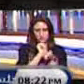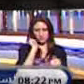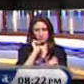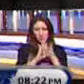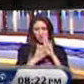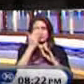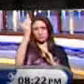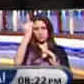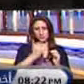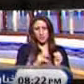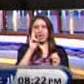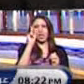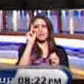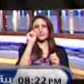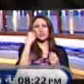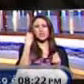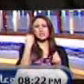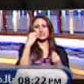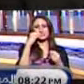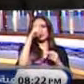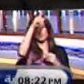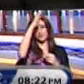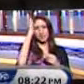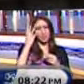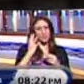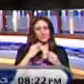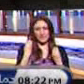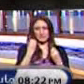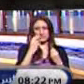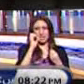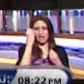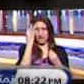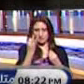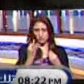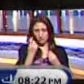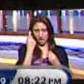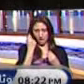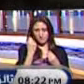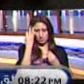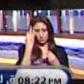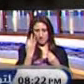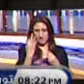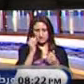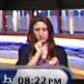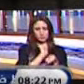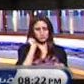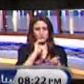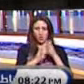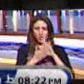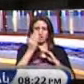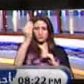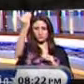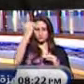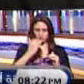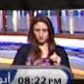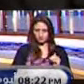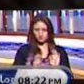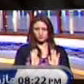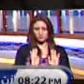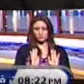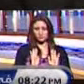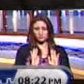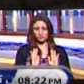مظبوط؟ بالضبط. هيرجعوا امتى؟ انا بقول لسعادتك ان ال 35 اللي رجعوا دول رجعوا لانهم اقامتهم كانت